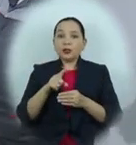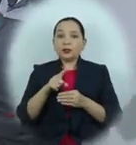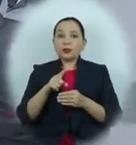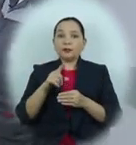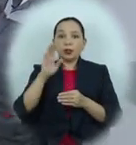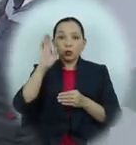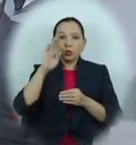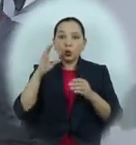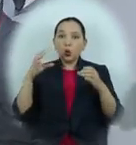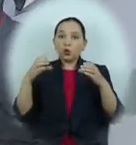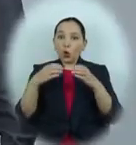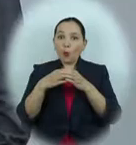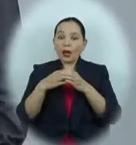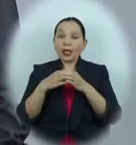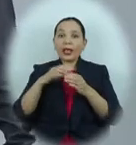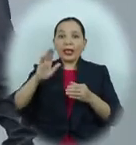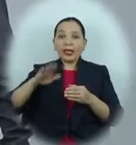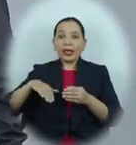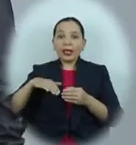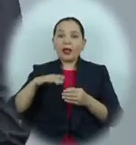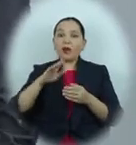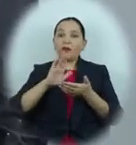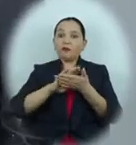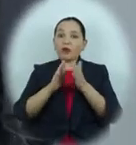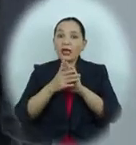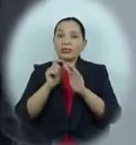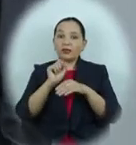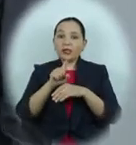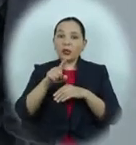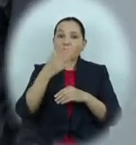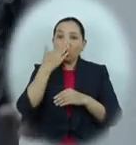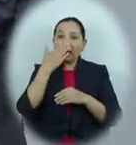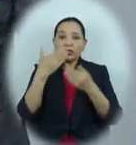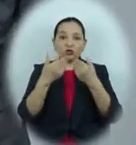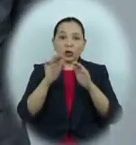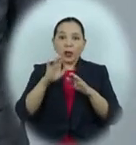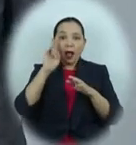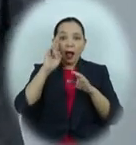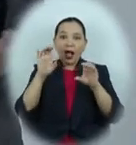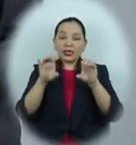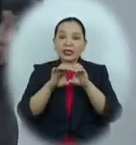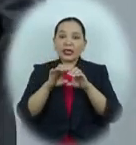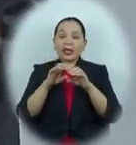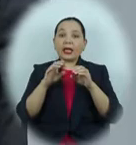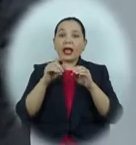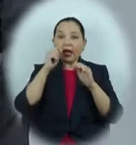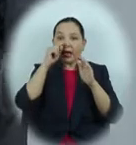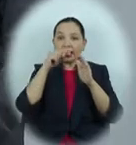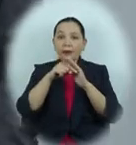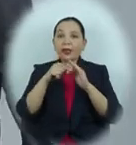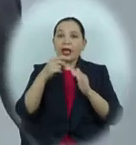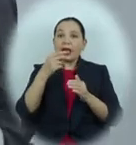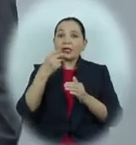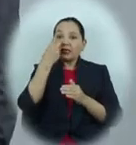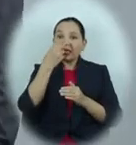suv to'plangandan keyingi vazifasi bu yerdan hid chiqmaydi. Kanalizatsiyadan kirib kelayotgan